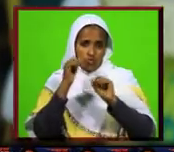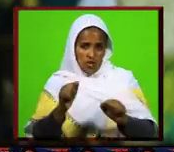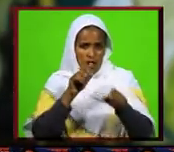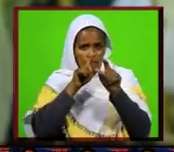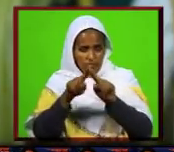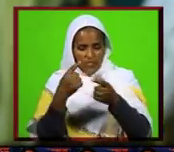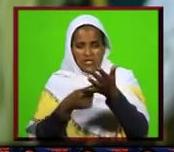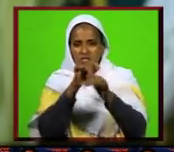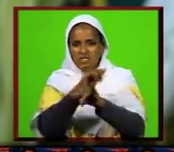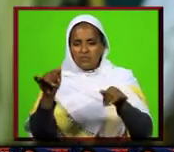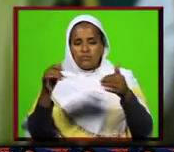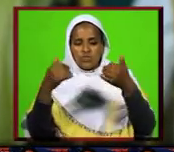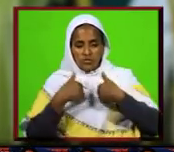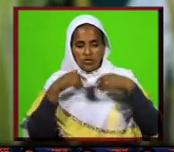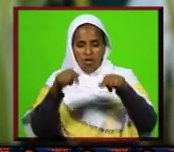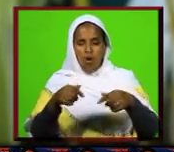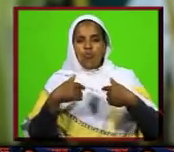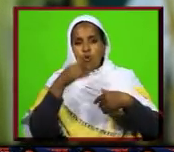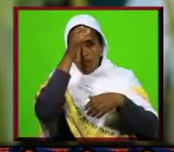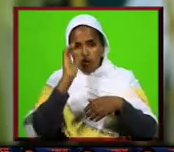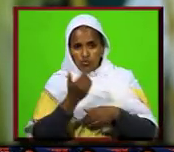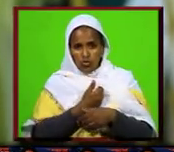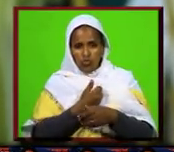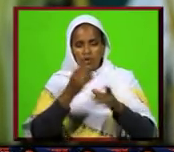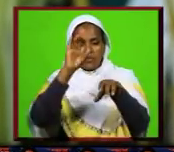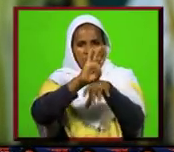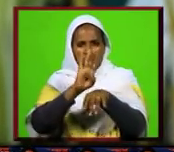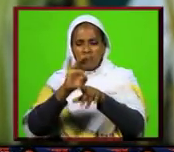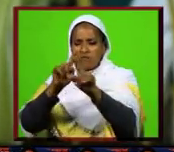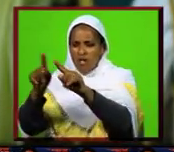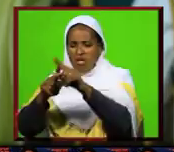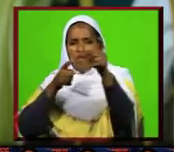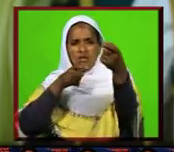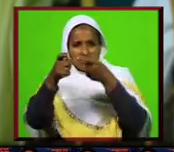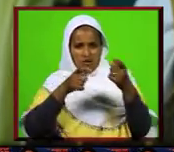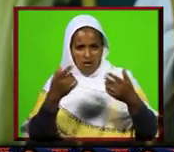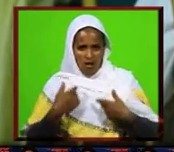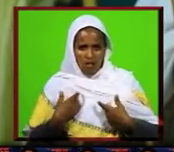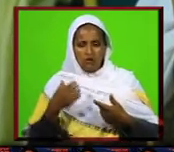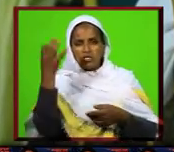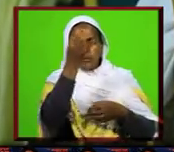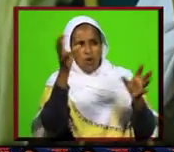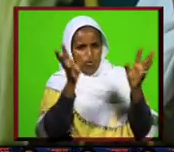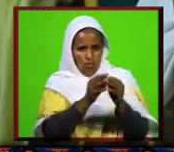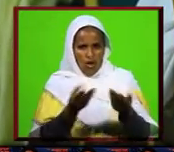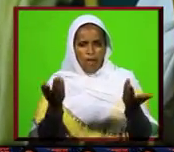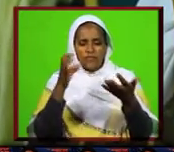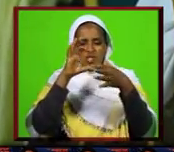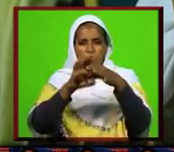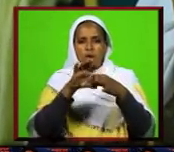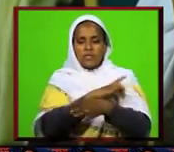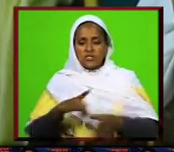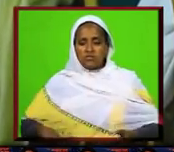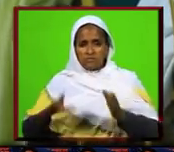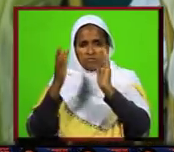ነገር ግን እንዳሁኑ እዚህ ያሉ አባቶች አሉ፣ ከአብያተ ክርስቲያናት ከየደብራቱ አስተዳዳሪዎች ማለት ከሰበካ ጉባኤ